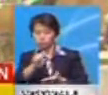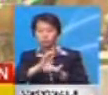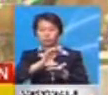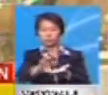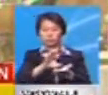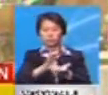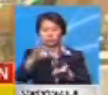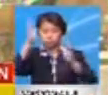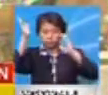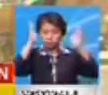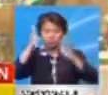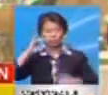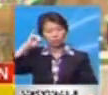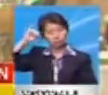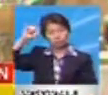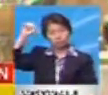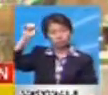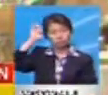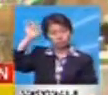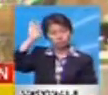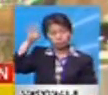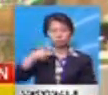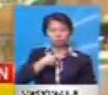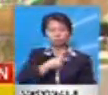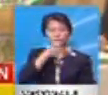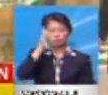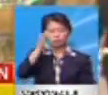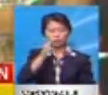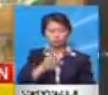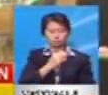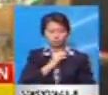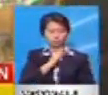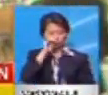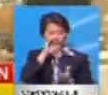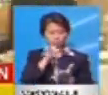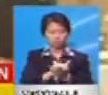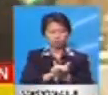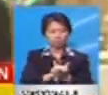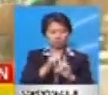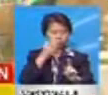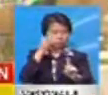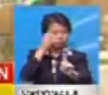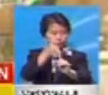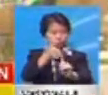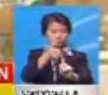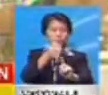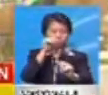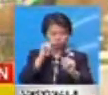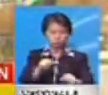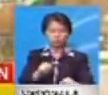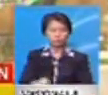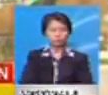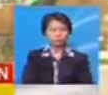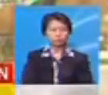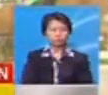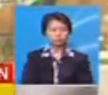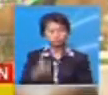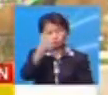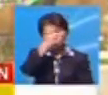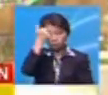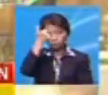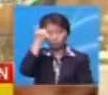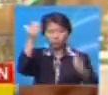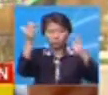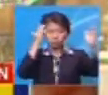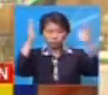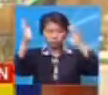So insyaallah we will confident we are confident that we will reach the target when the time comes, because Malaysia